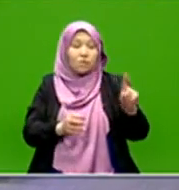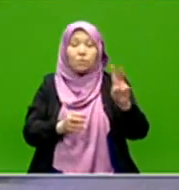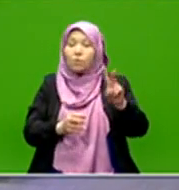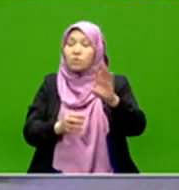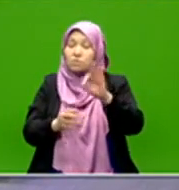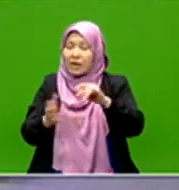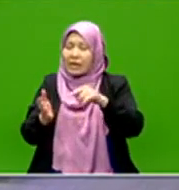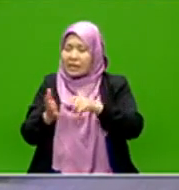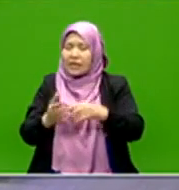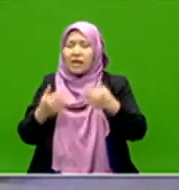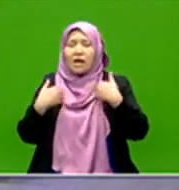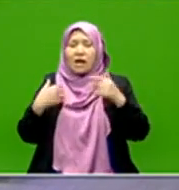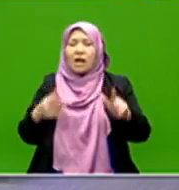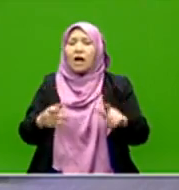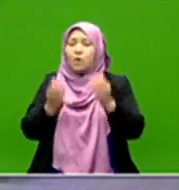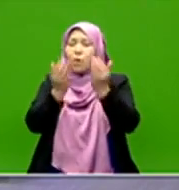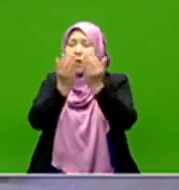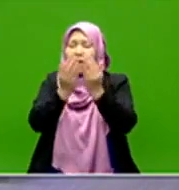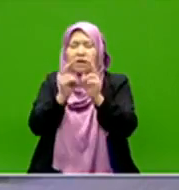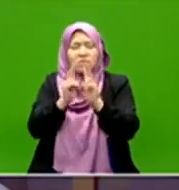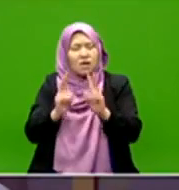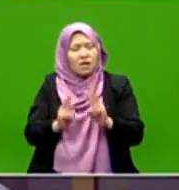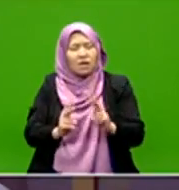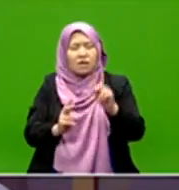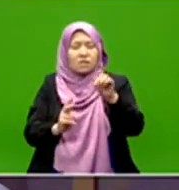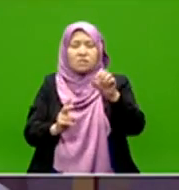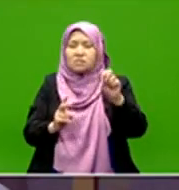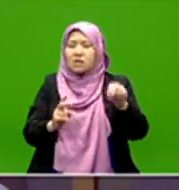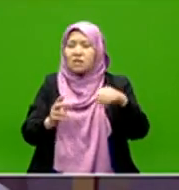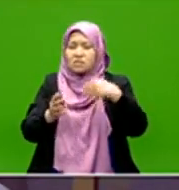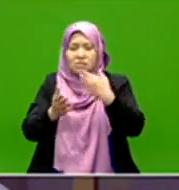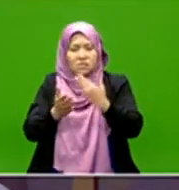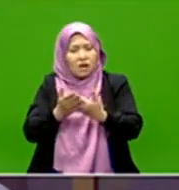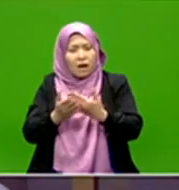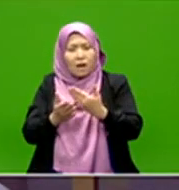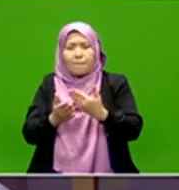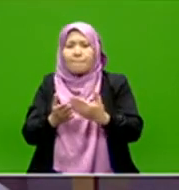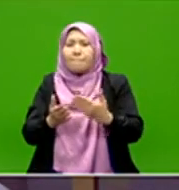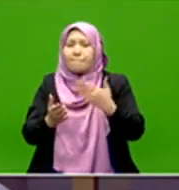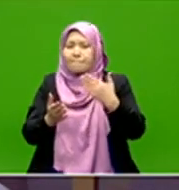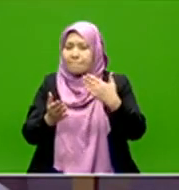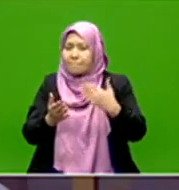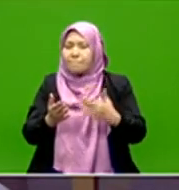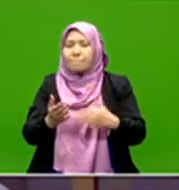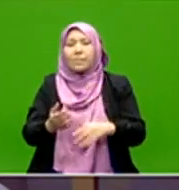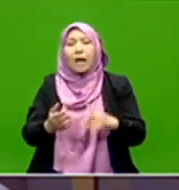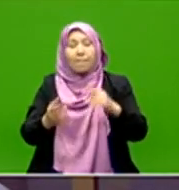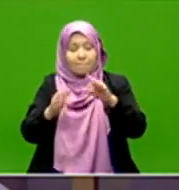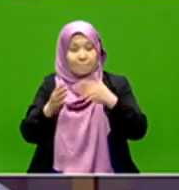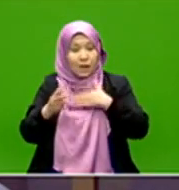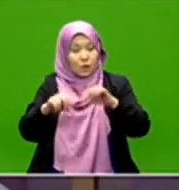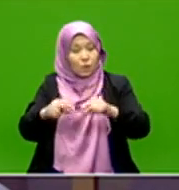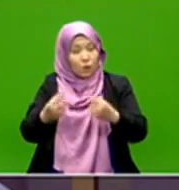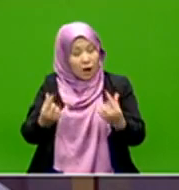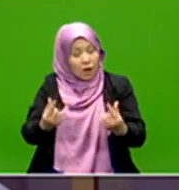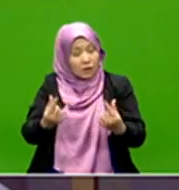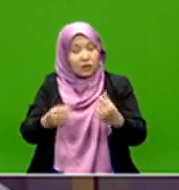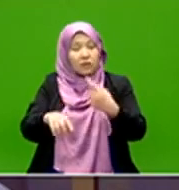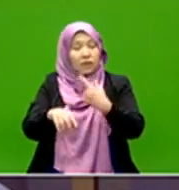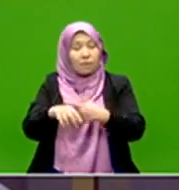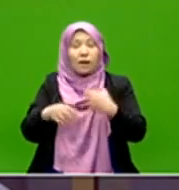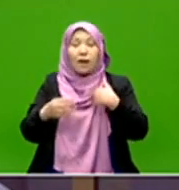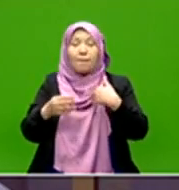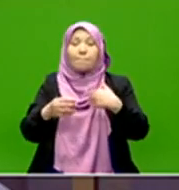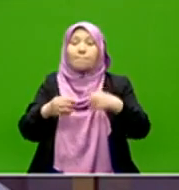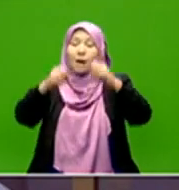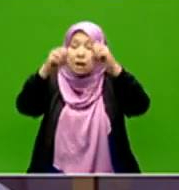doa yang kesannya sampailah My Quran Time. Allah. Kan, My Quran Time ini adalah salah satu daripada barakah doa